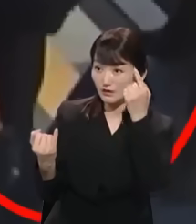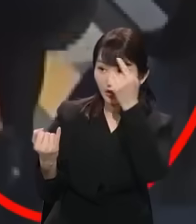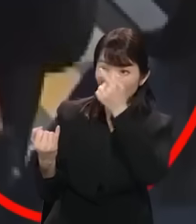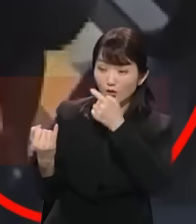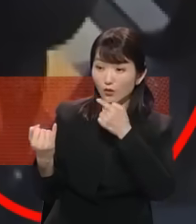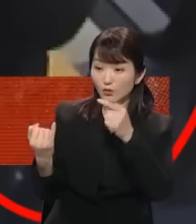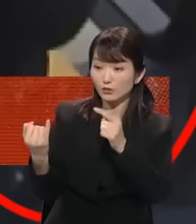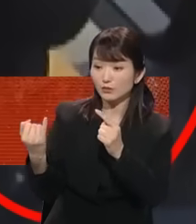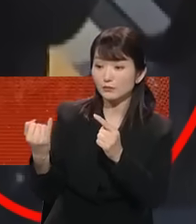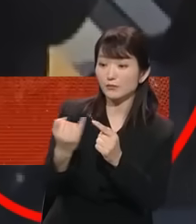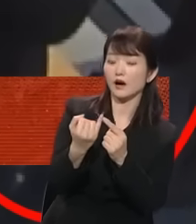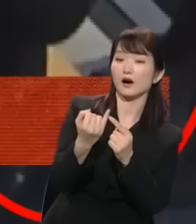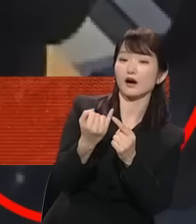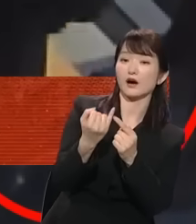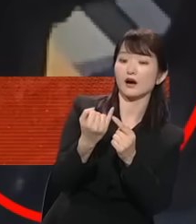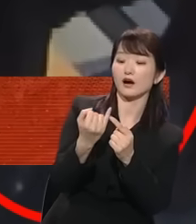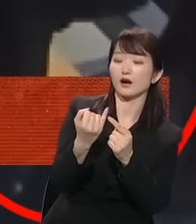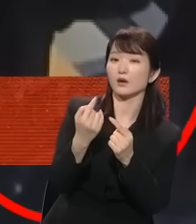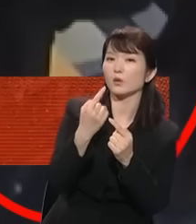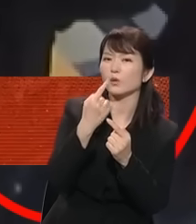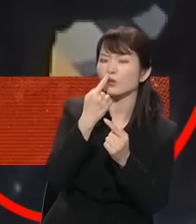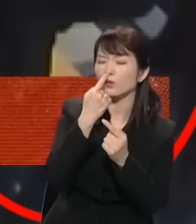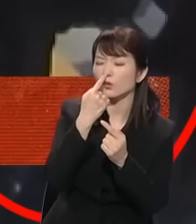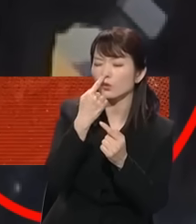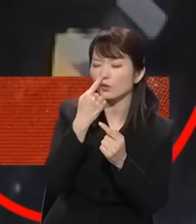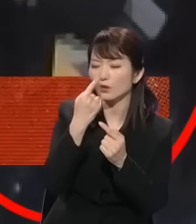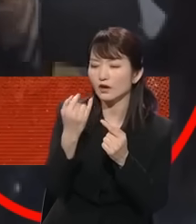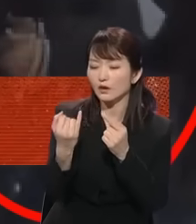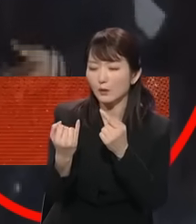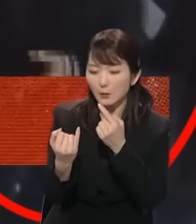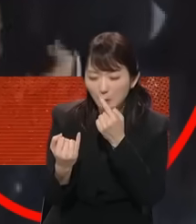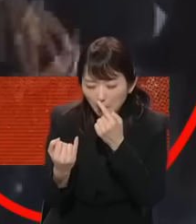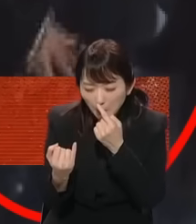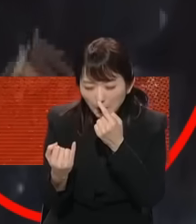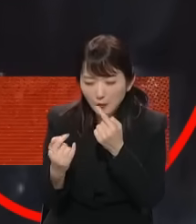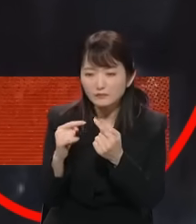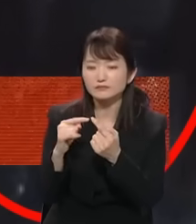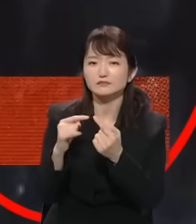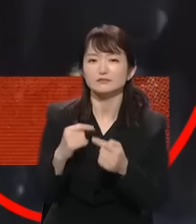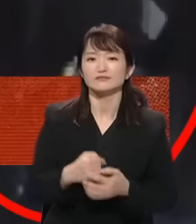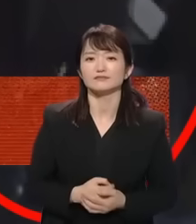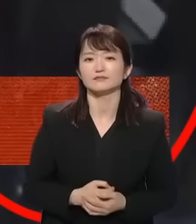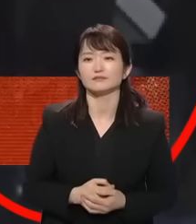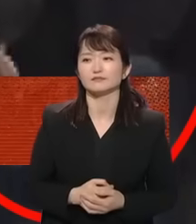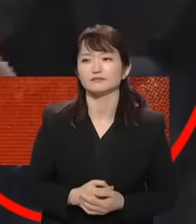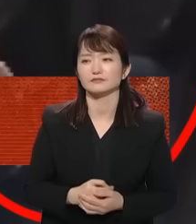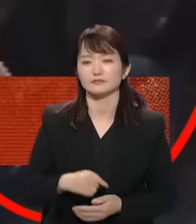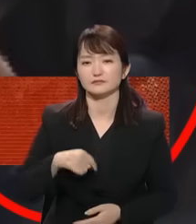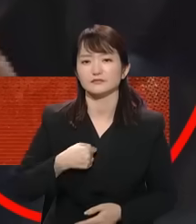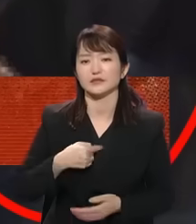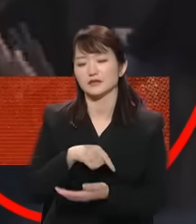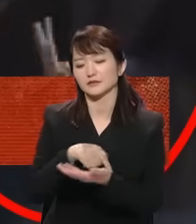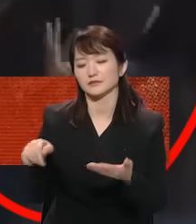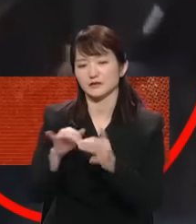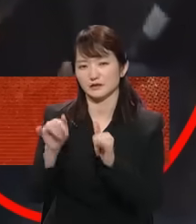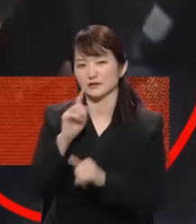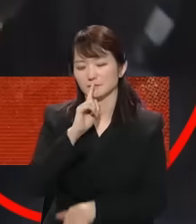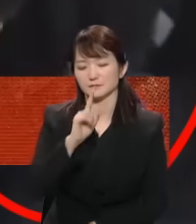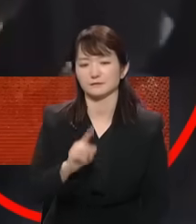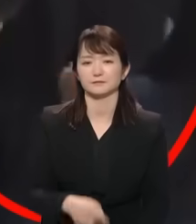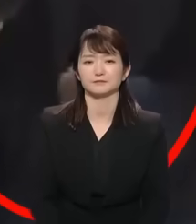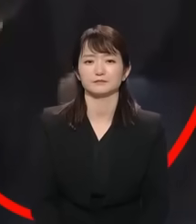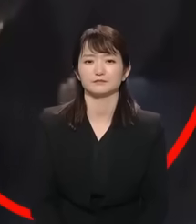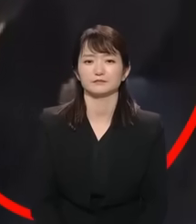밀었다는 거예요 세상 그서 코가 살짝 이렇게 닿았답니다 그거를 코가 찔려서 자기도 피해자라고 그렇게 주장했 라는